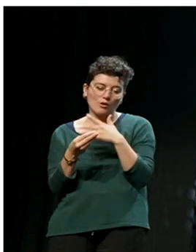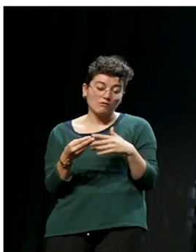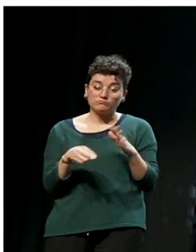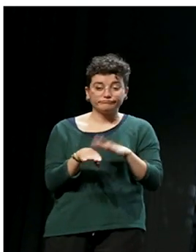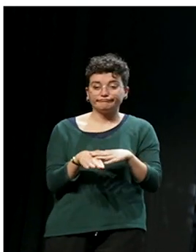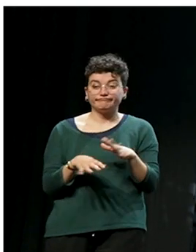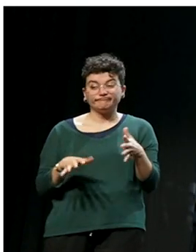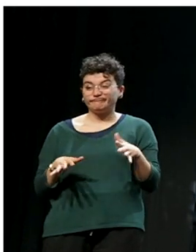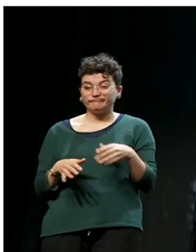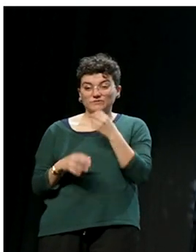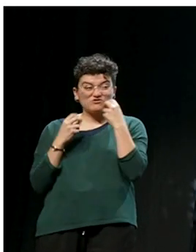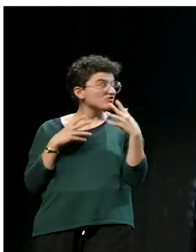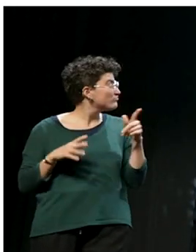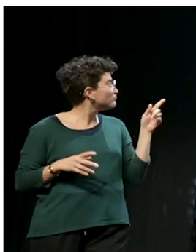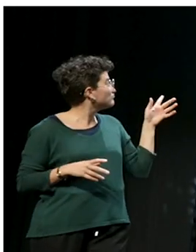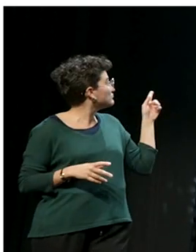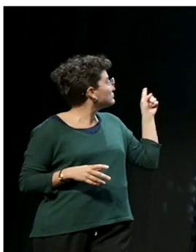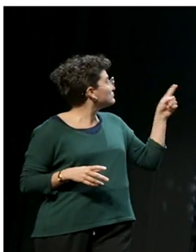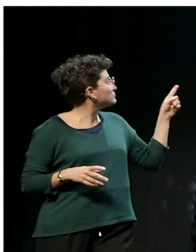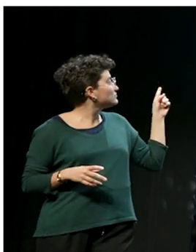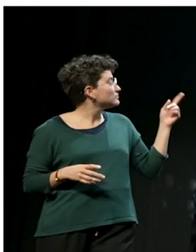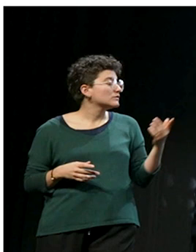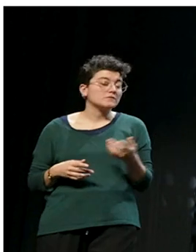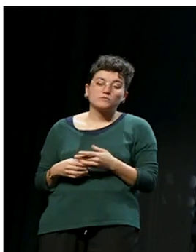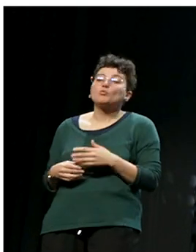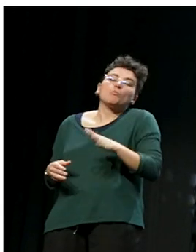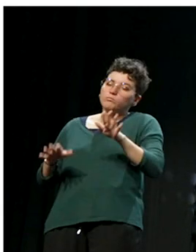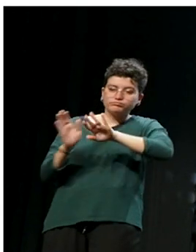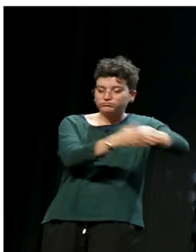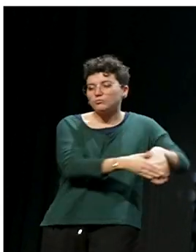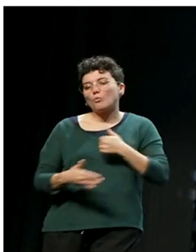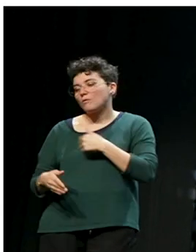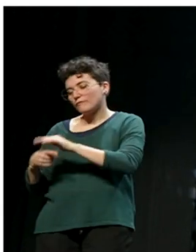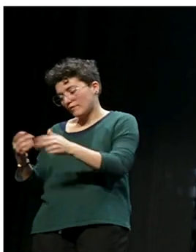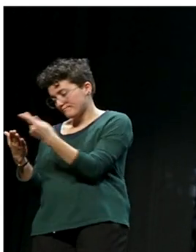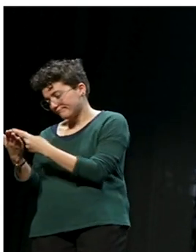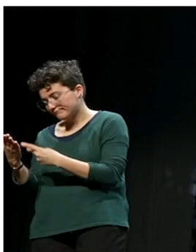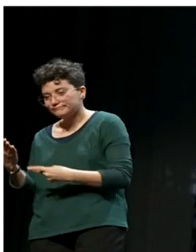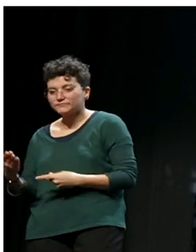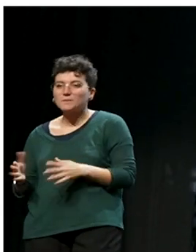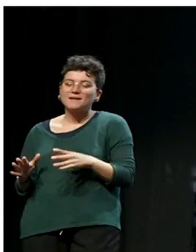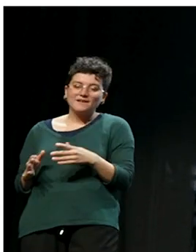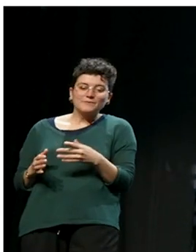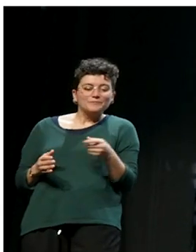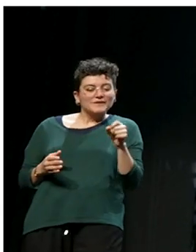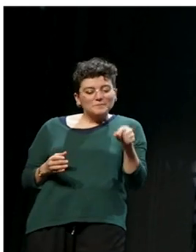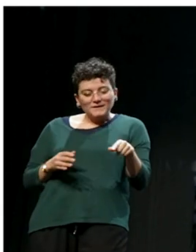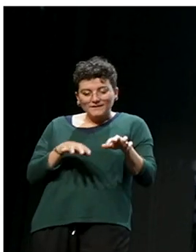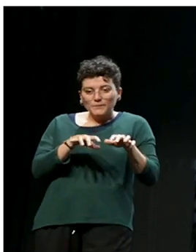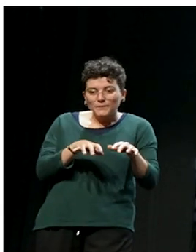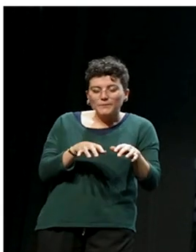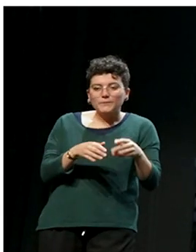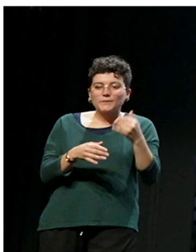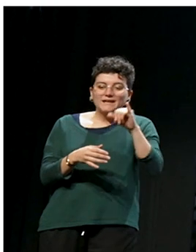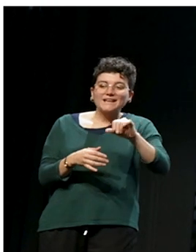moi-même. Et puis voilà. Après, c'était pas, voilà, c'était dans une démarche de trouver l'inspiration. Enfin, ça, je